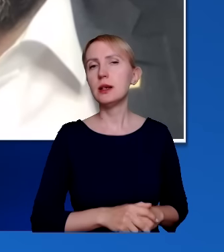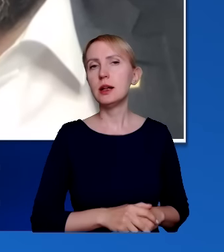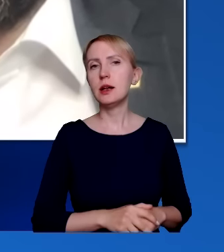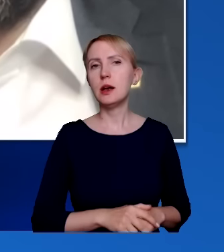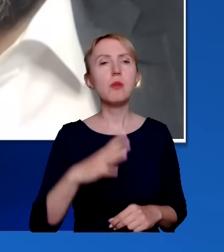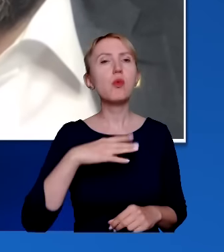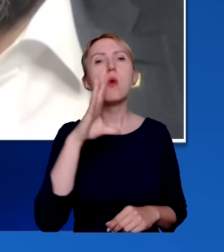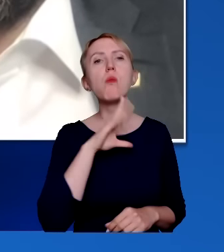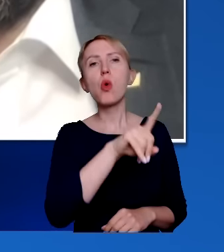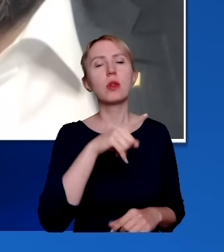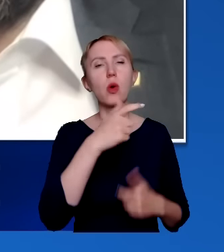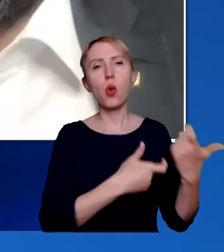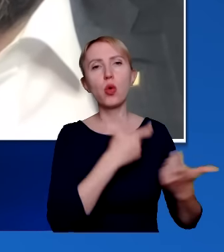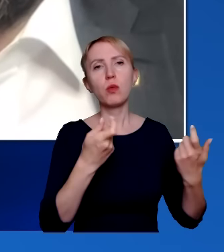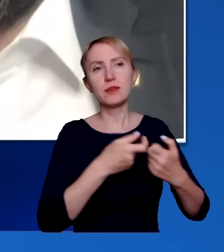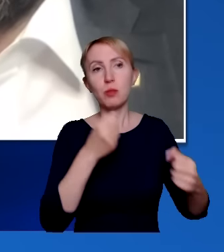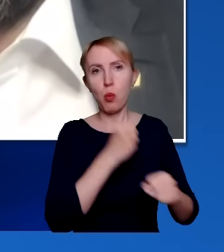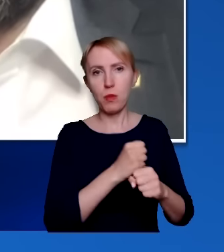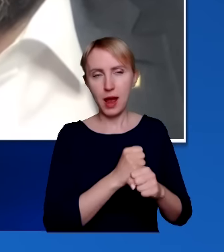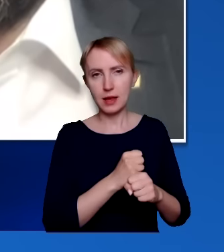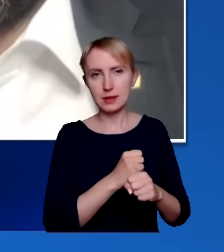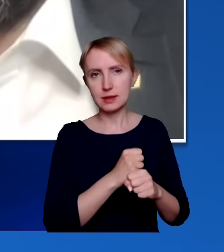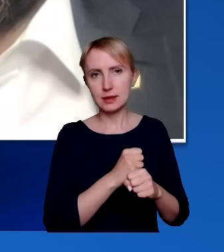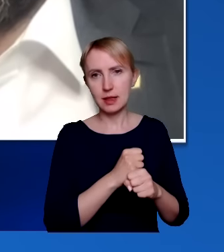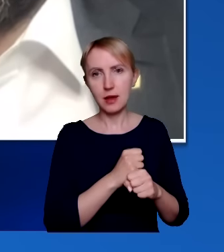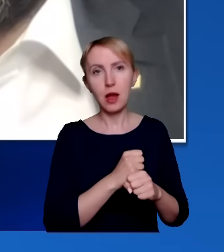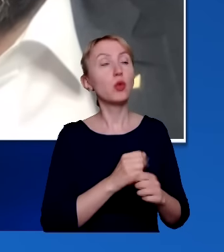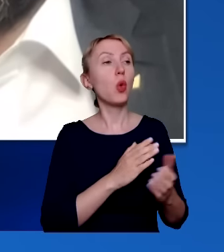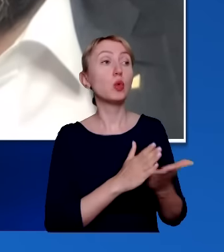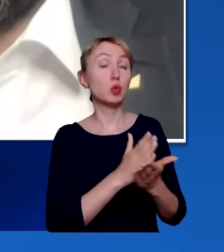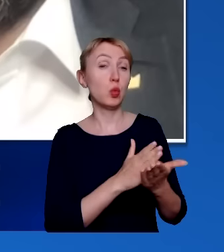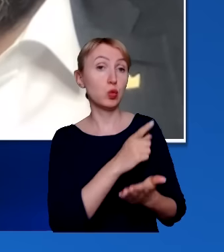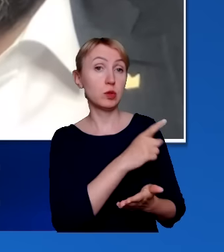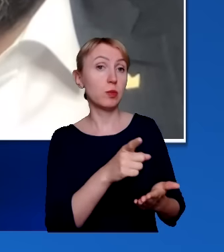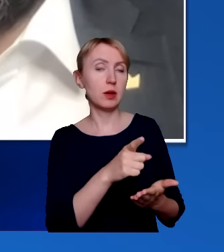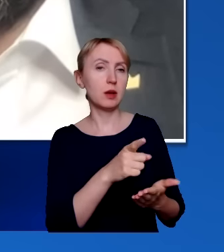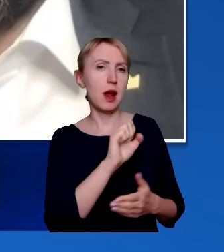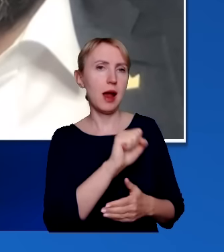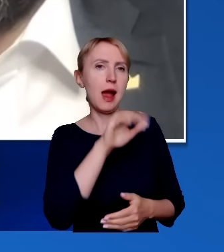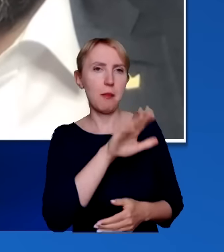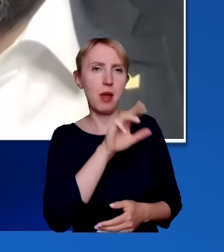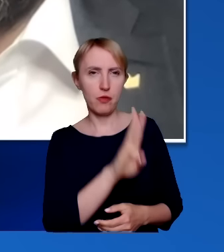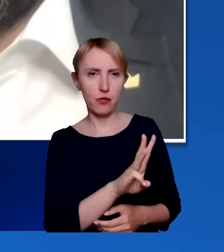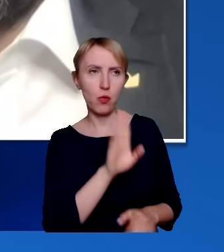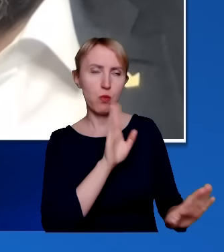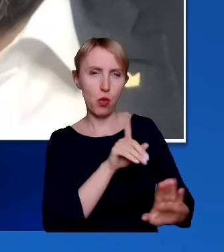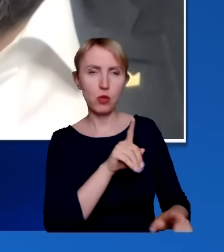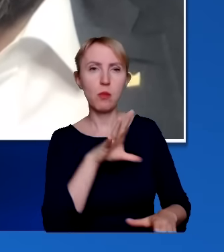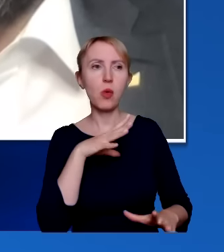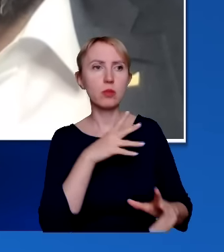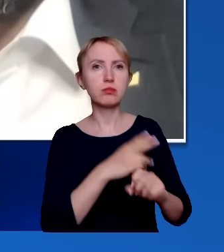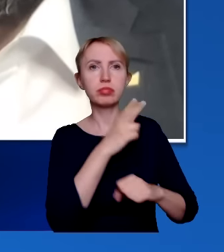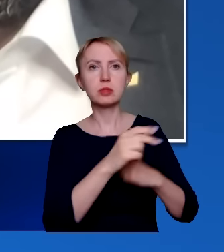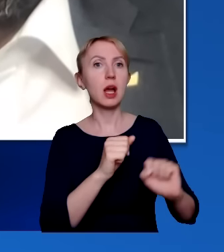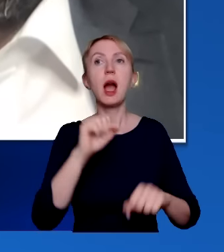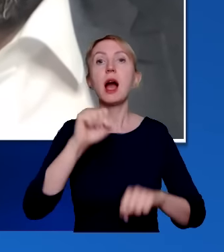sędzia podejmuje współpracę wtedy służby odpowiednie odpowiadające ABW wkroczyły i Sąd Najwyższy powiedział nie